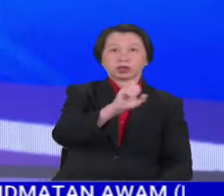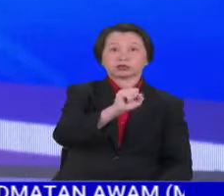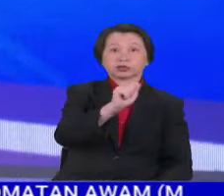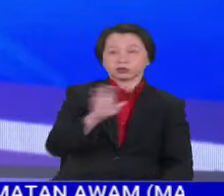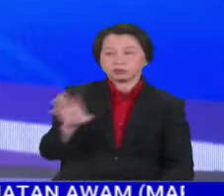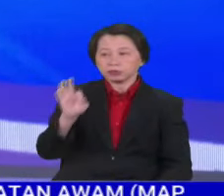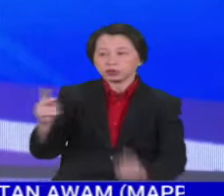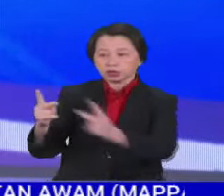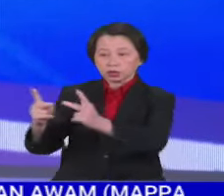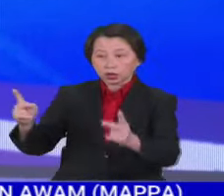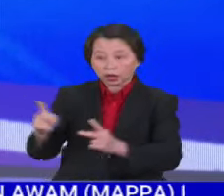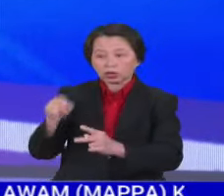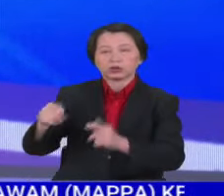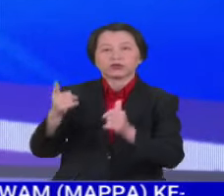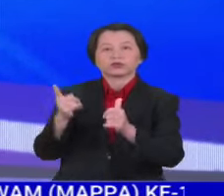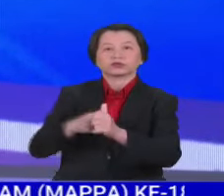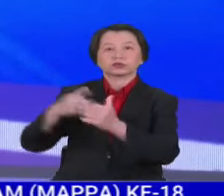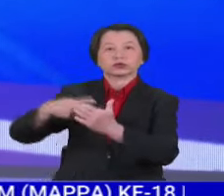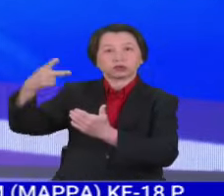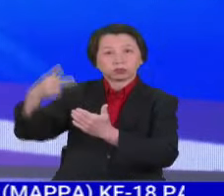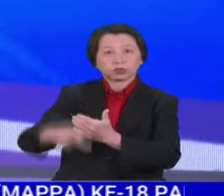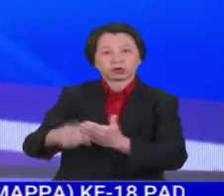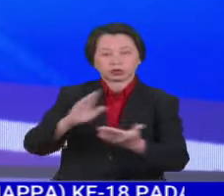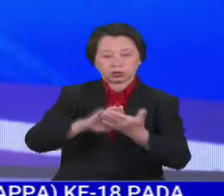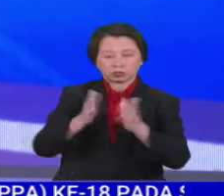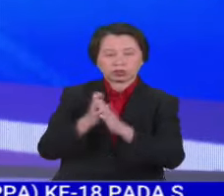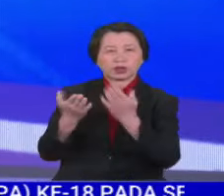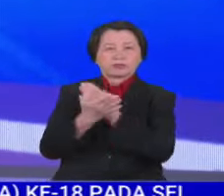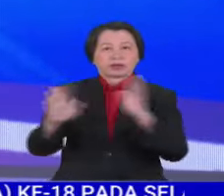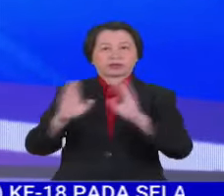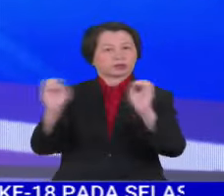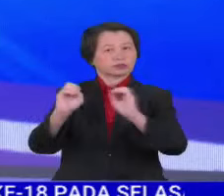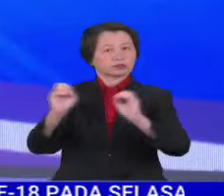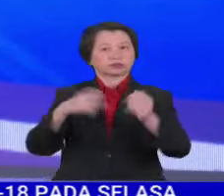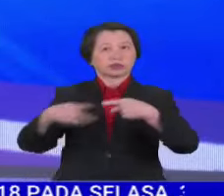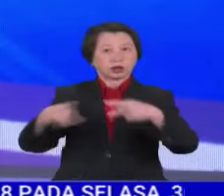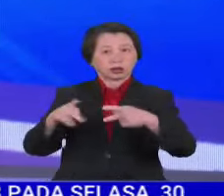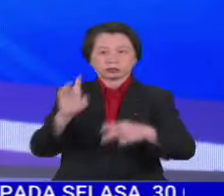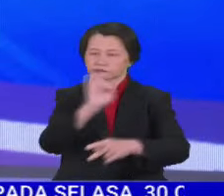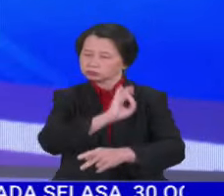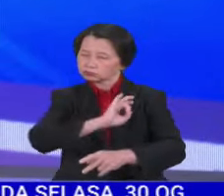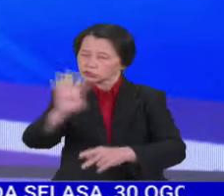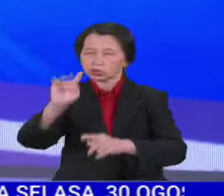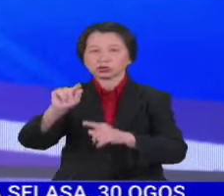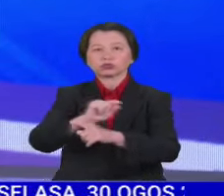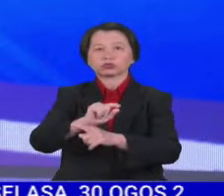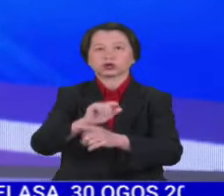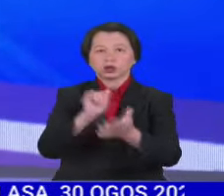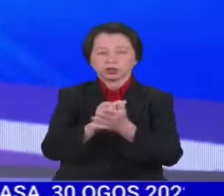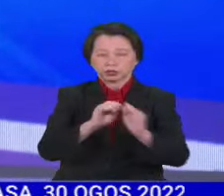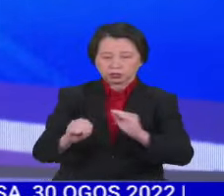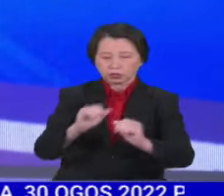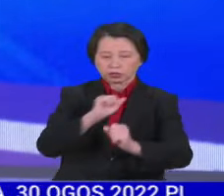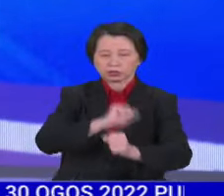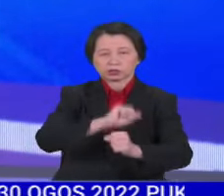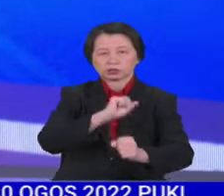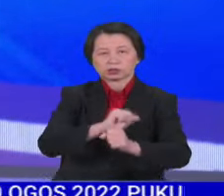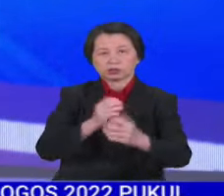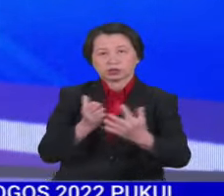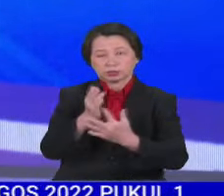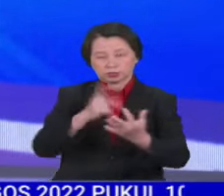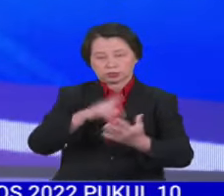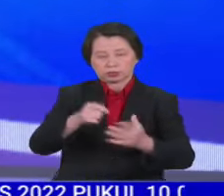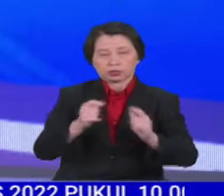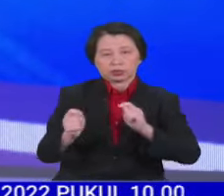MBSA sebagai perintis kawasan komuniti bebas plastik sekali guna. Ia merupakan gerak kerja menerusi